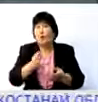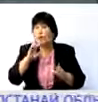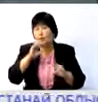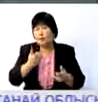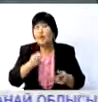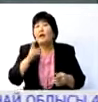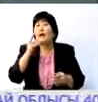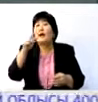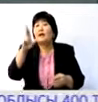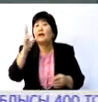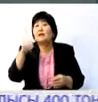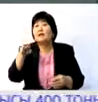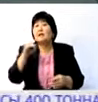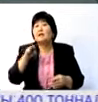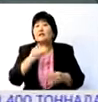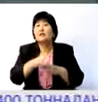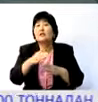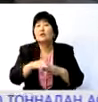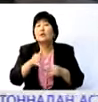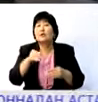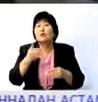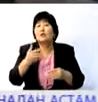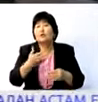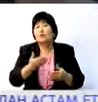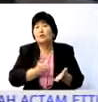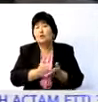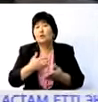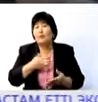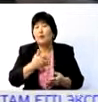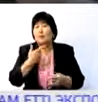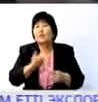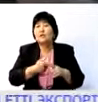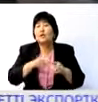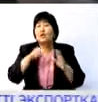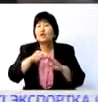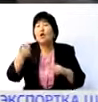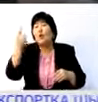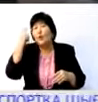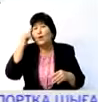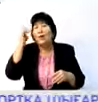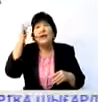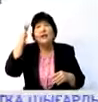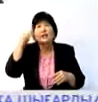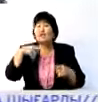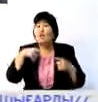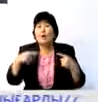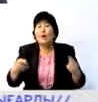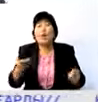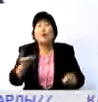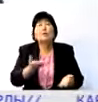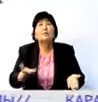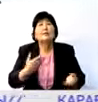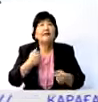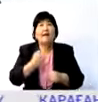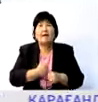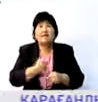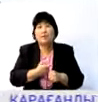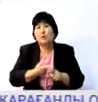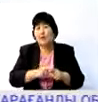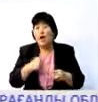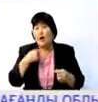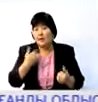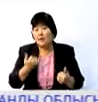Кредиттік жүйенің маңызы, оның ішіндегі ойы, идеясы басқаша. А оны біз неге істейміз? Өйткені жаңағы айтып отырмын